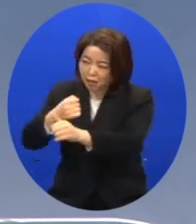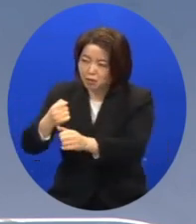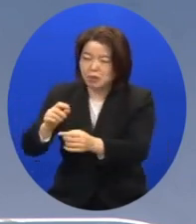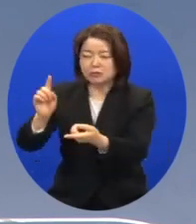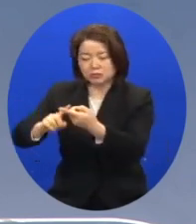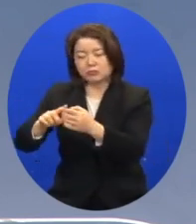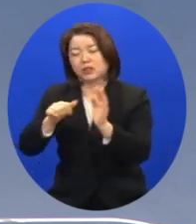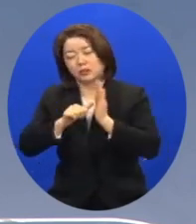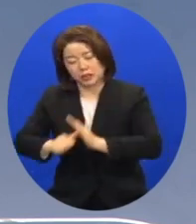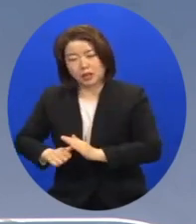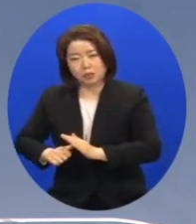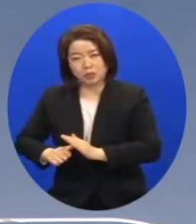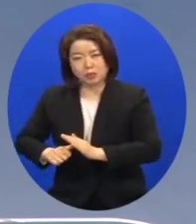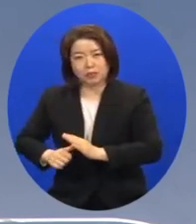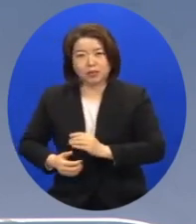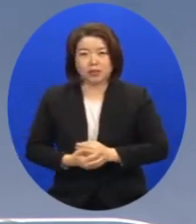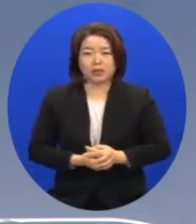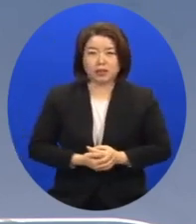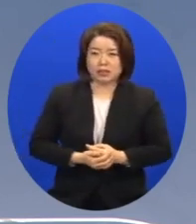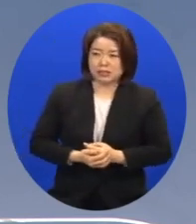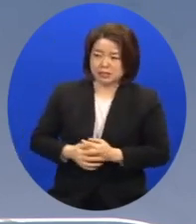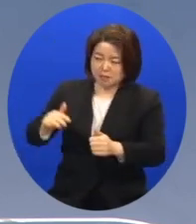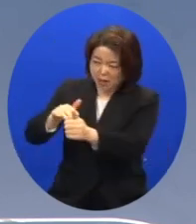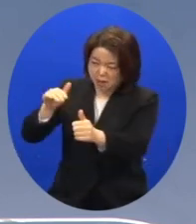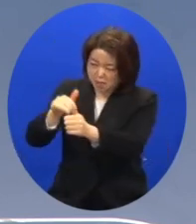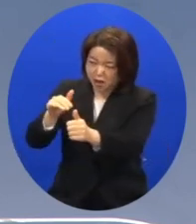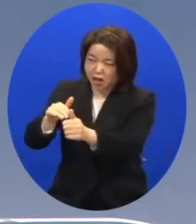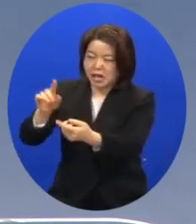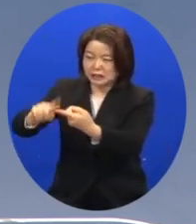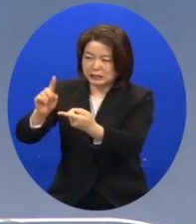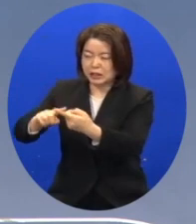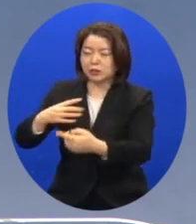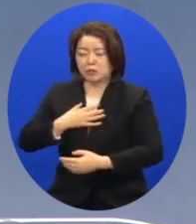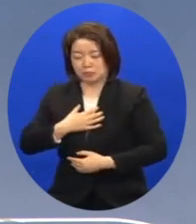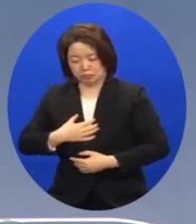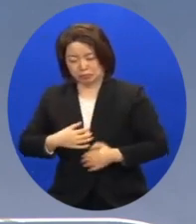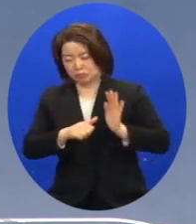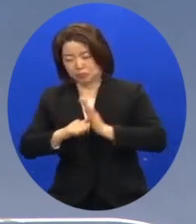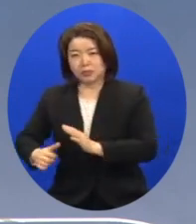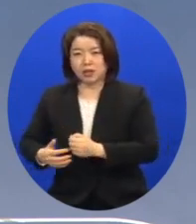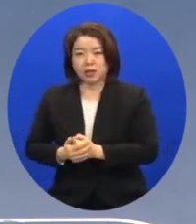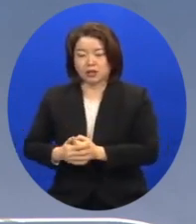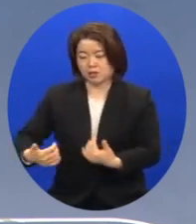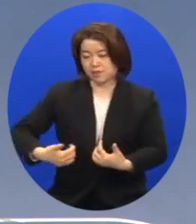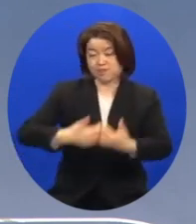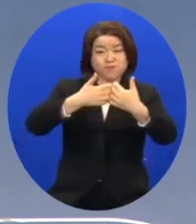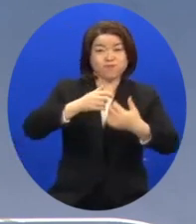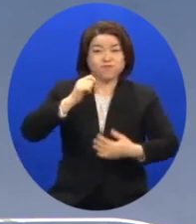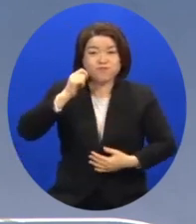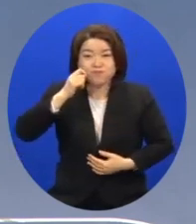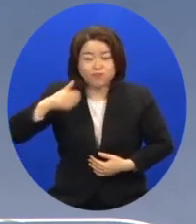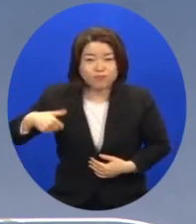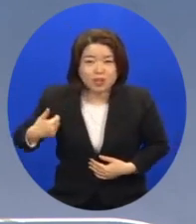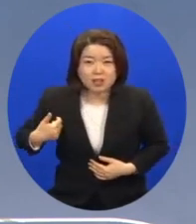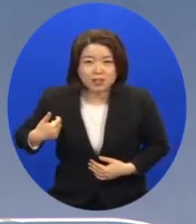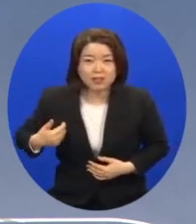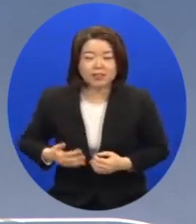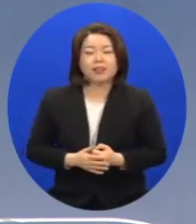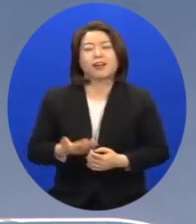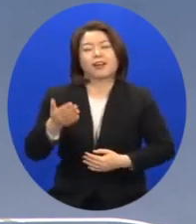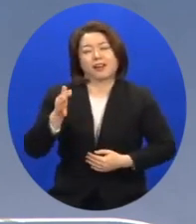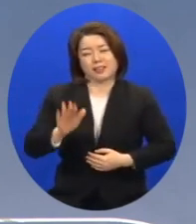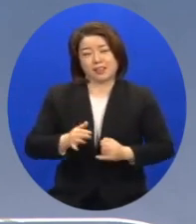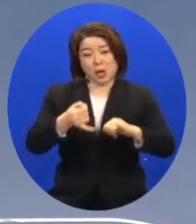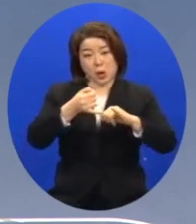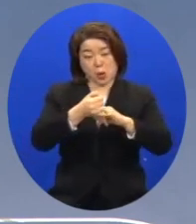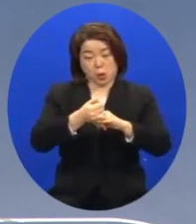하고 괴롭힘은 그냥 괴로움 안당하고 반항 할 줄도 모르고 그런데 여러분 꼭